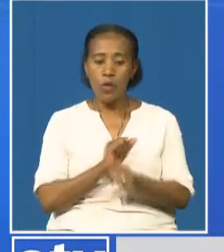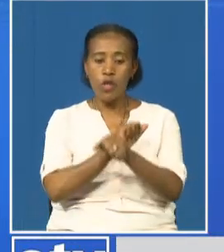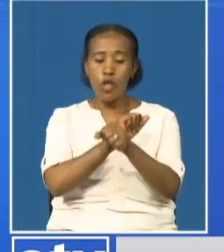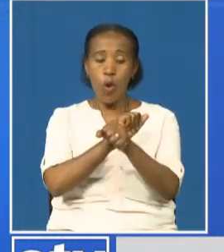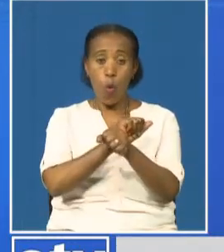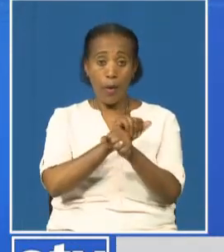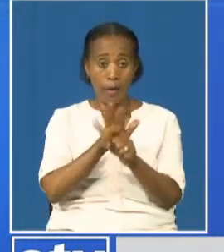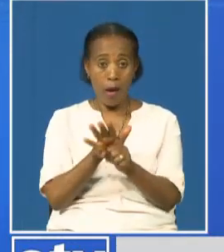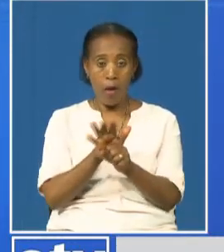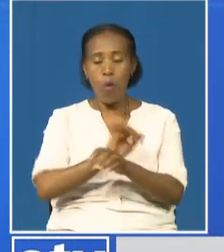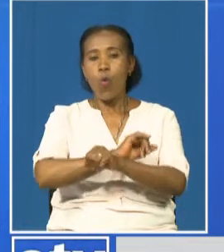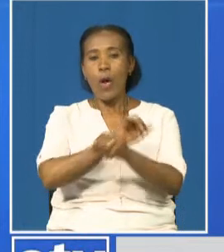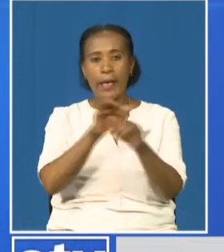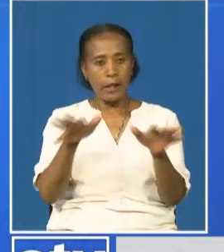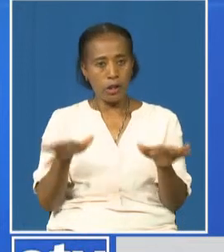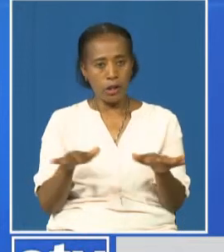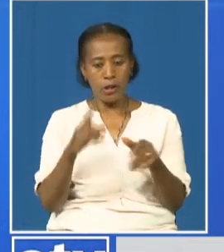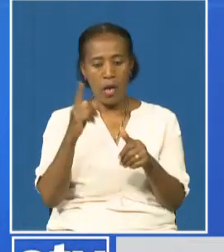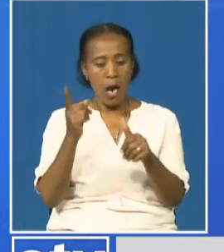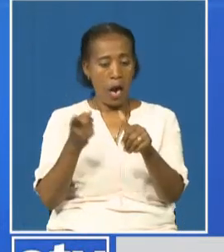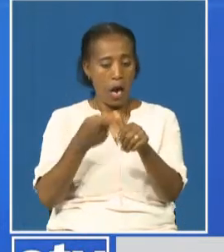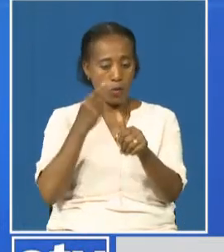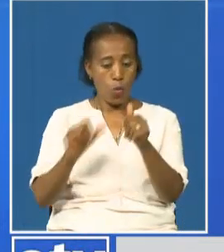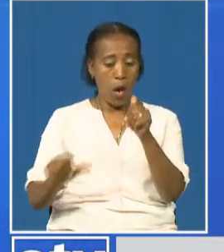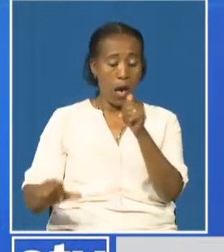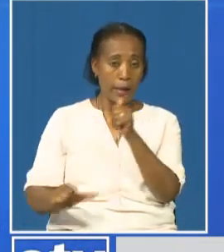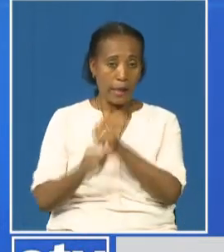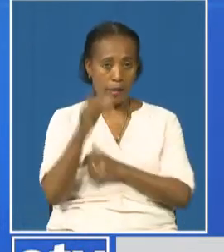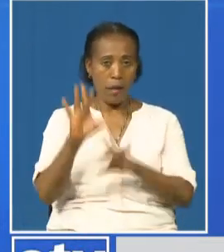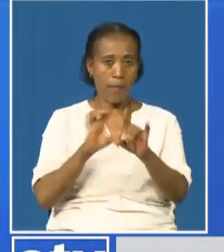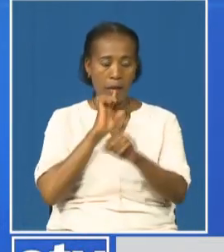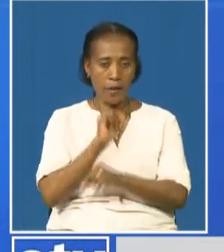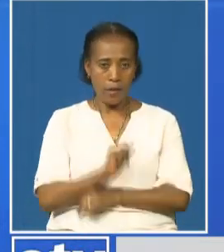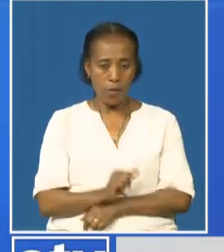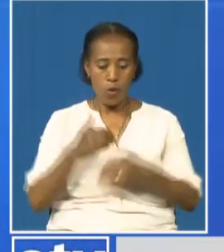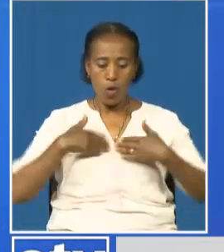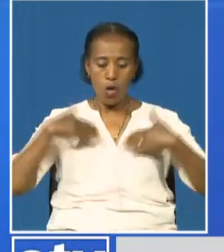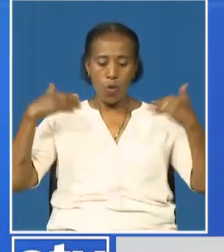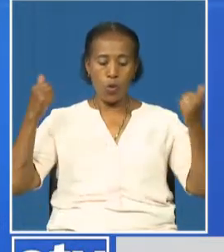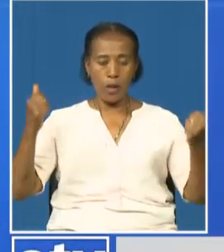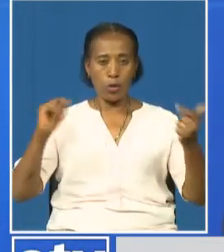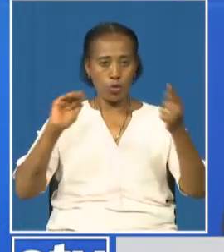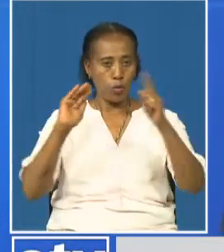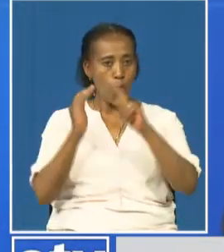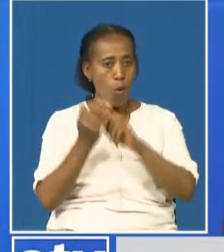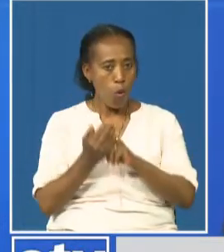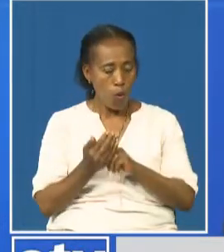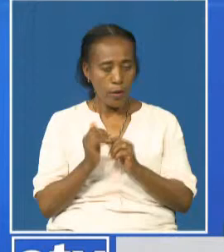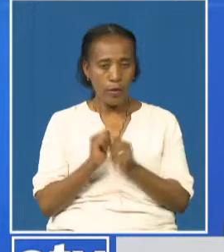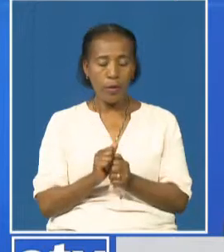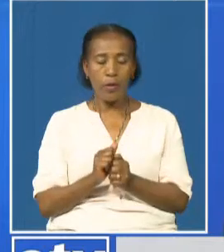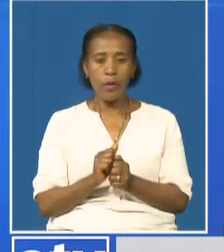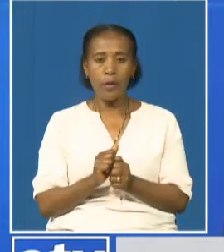የኮሮና ወረርሽኝ አንዱ አደገኛ የሚያደርገው ለወጣቶችም ቢሆን